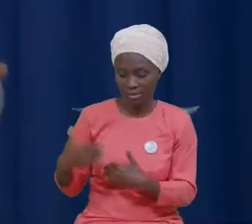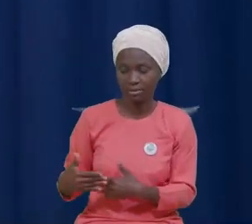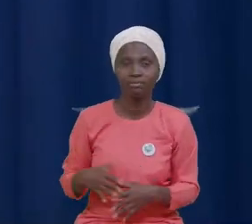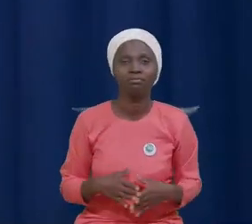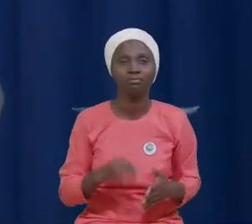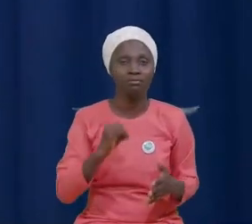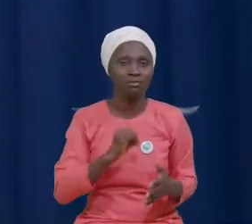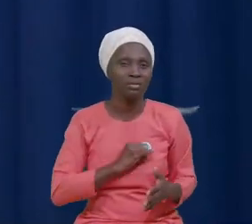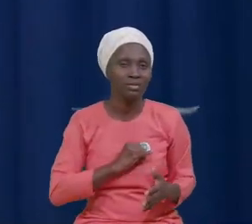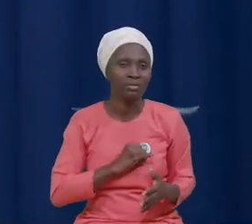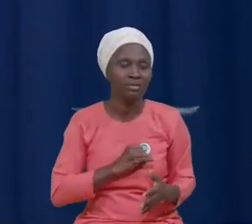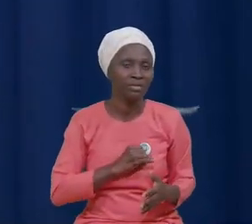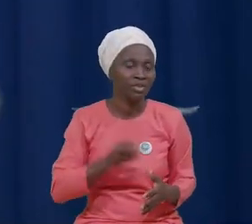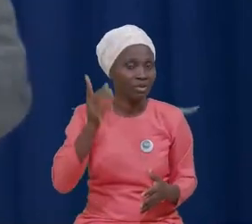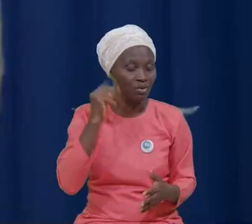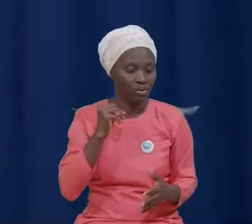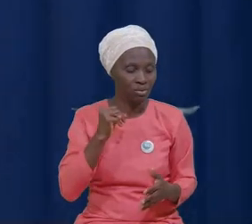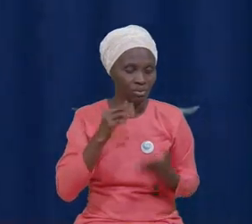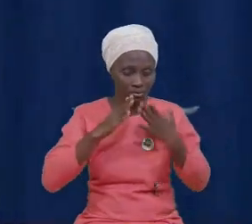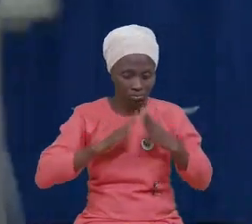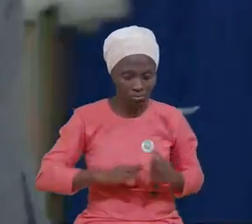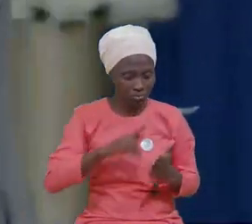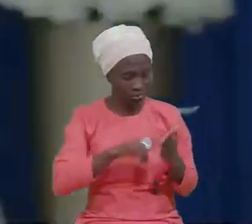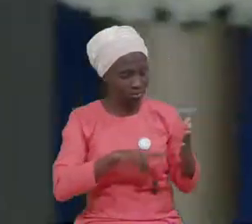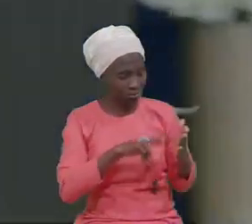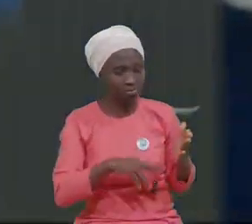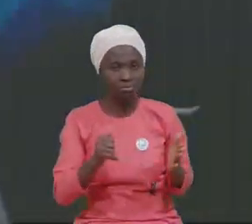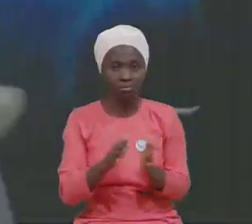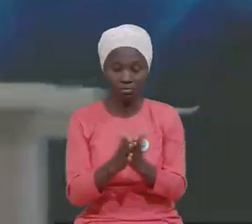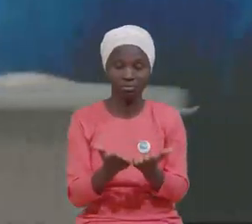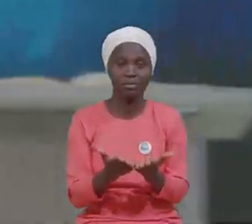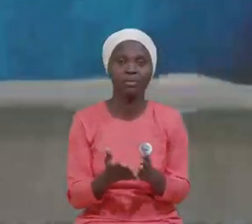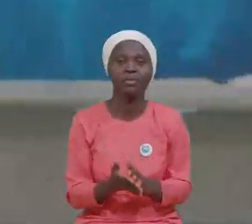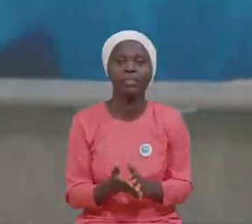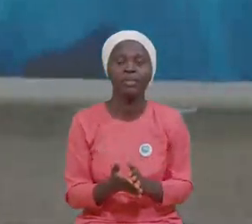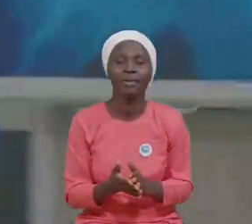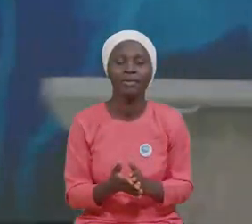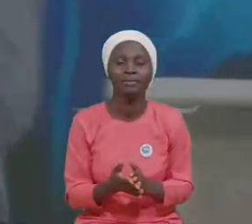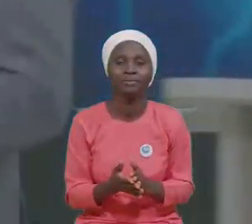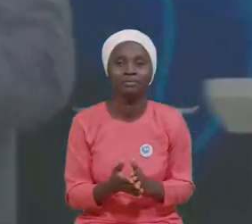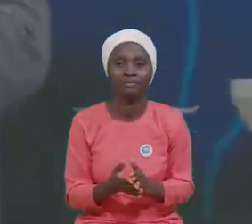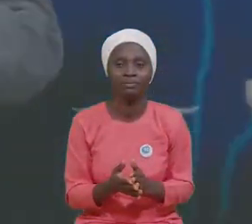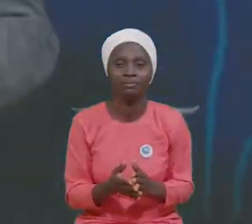j'étais tranquille et je lisais un document. Et quand vous êtes dans un avion,